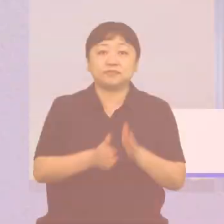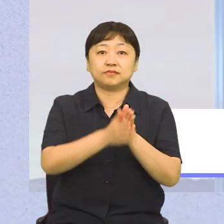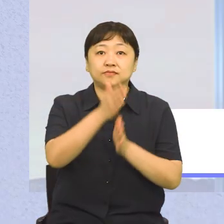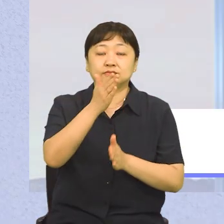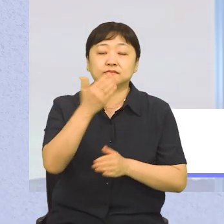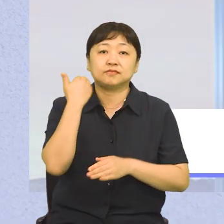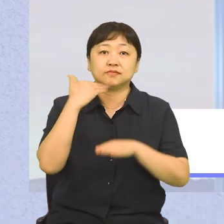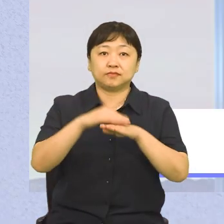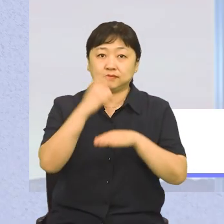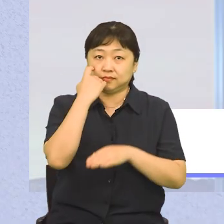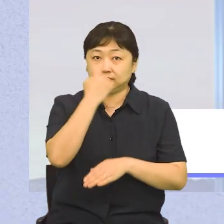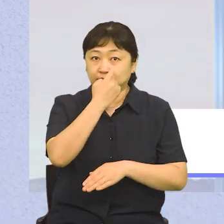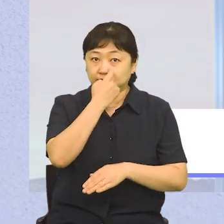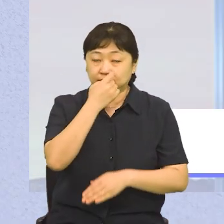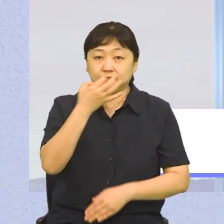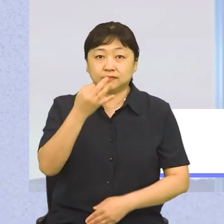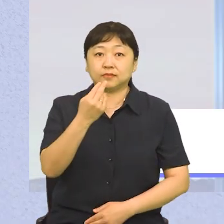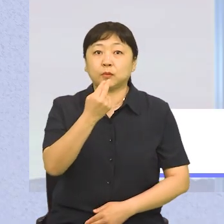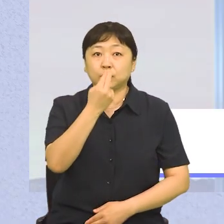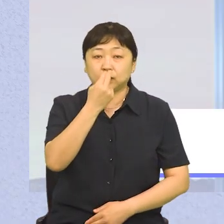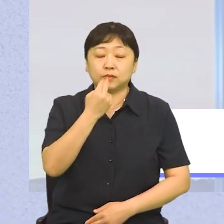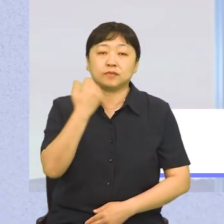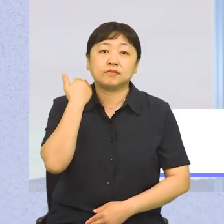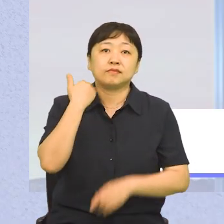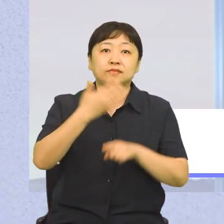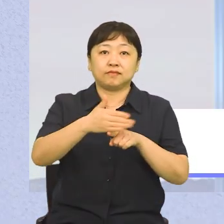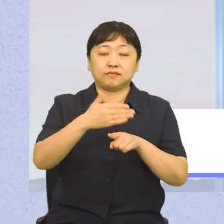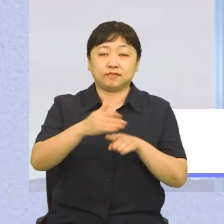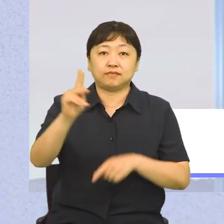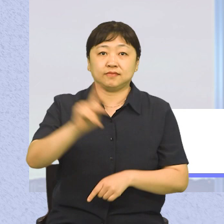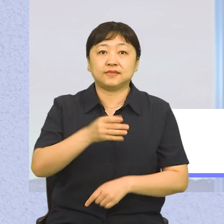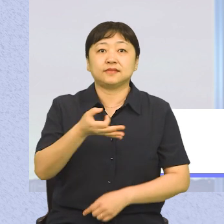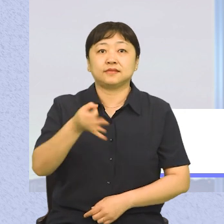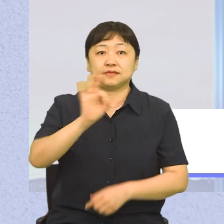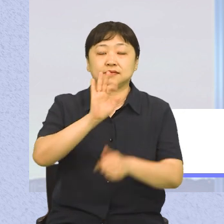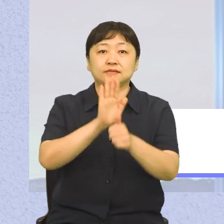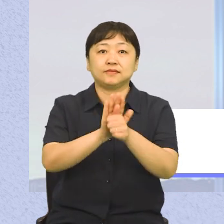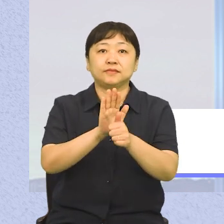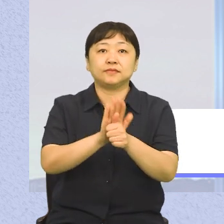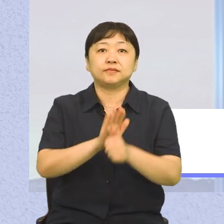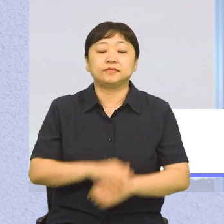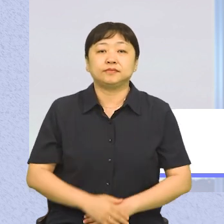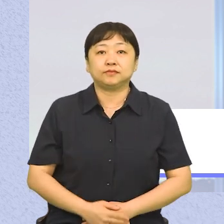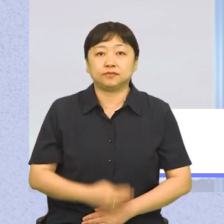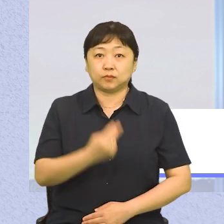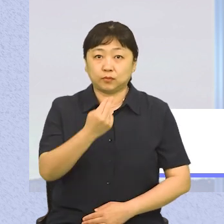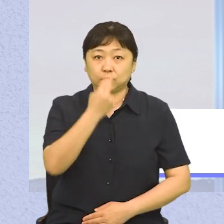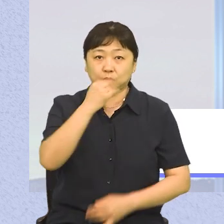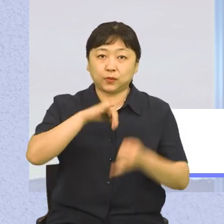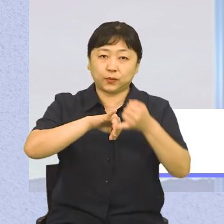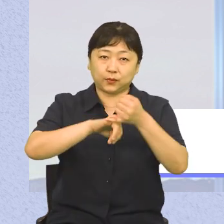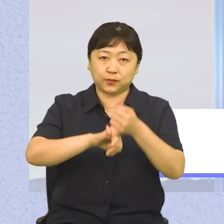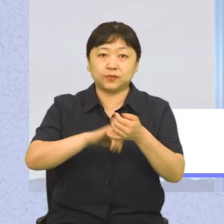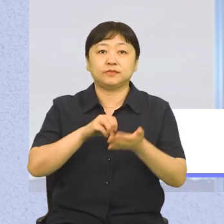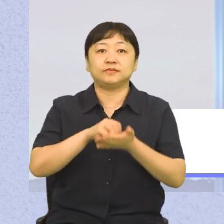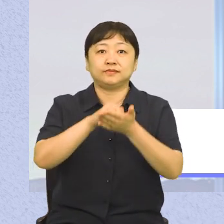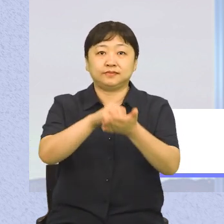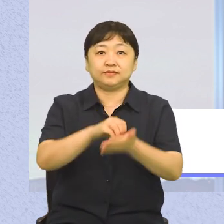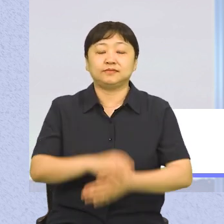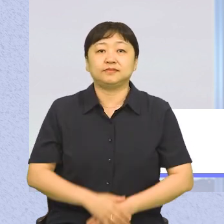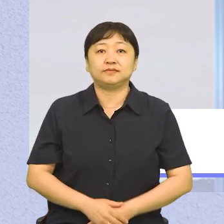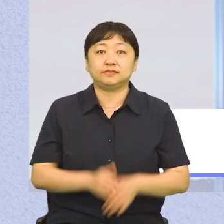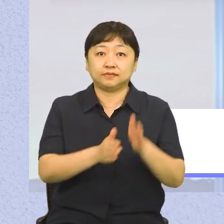알아볼까요? 시에서는 전세보증금 반환보증 보험료와 전월세 대출이자를 지원합니다. 이제 보험료 걱정 없이